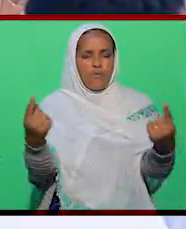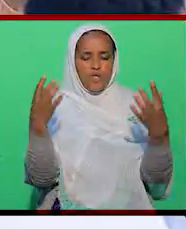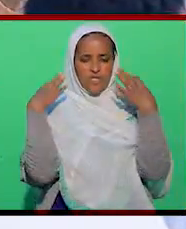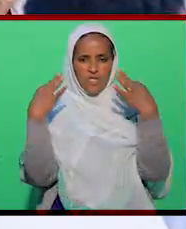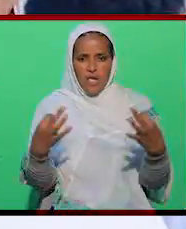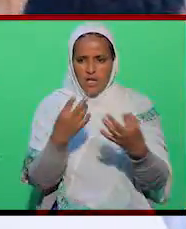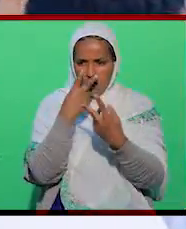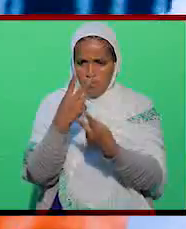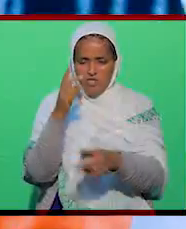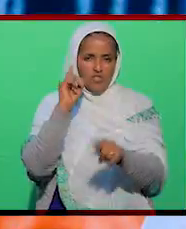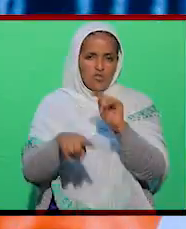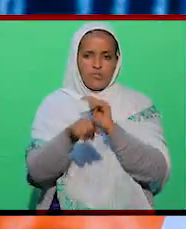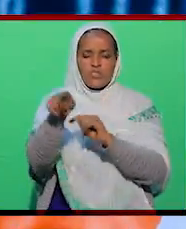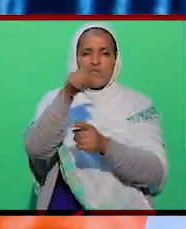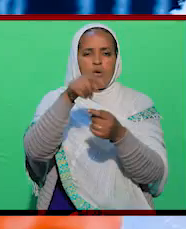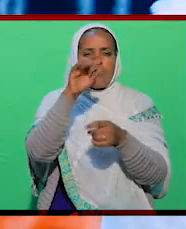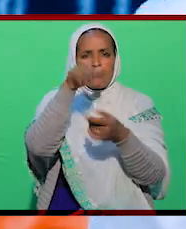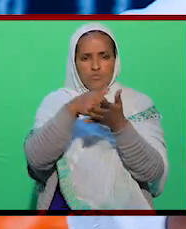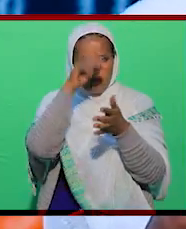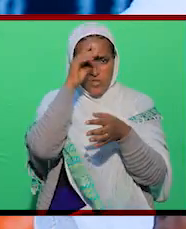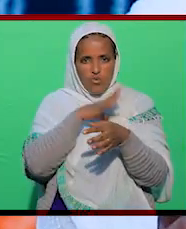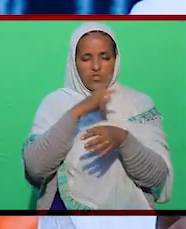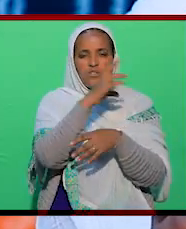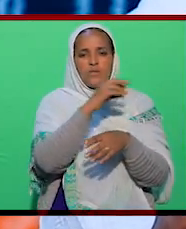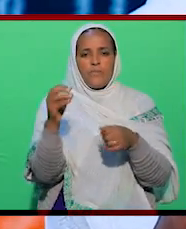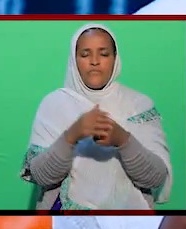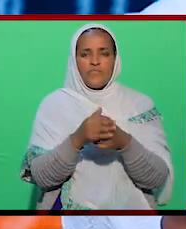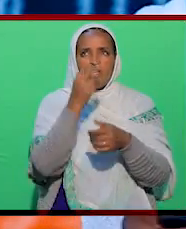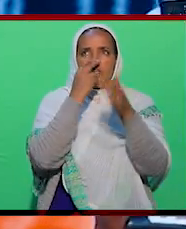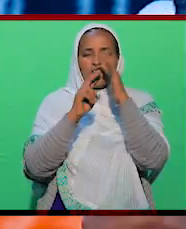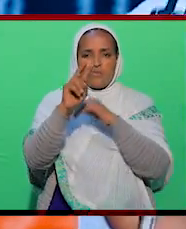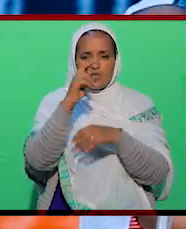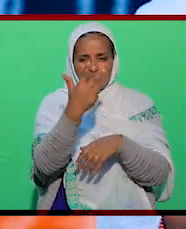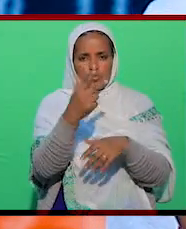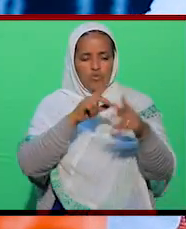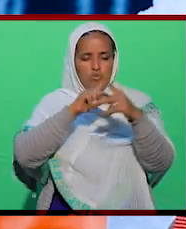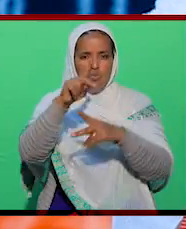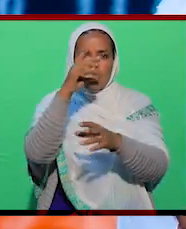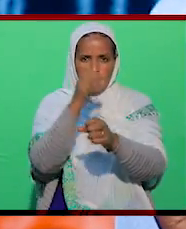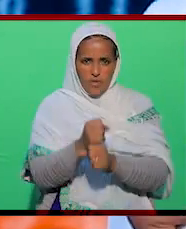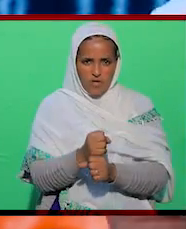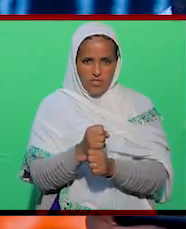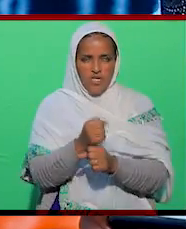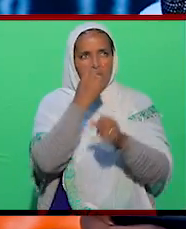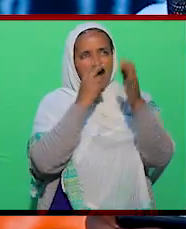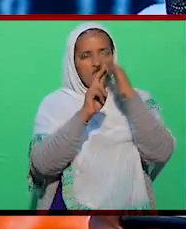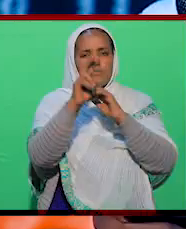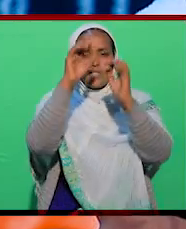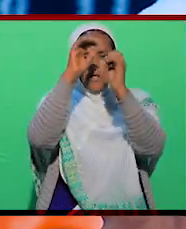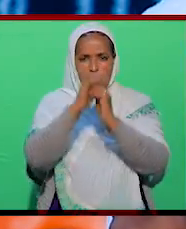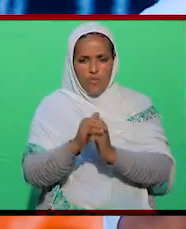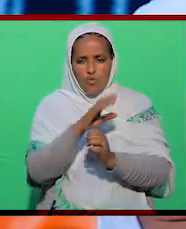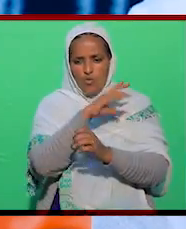ከተማዋን አጥለቅልቋታል። እንደውም ጤነኛ ማየት ጠፍቷል ይላሉ በወቅቱ እዚያ የነበሩ ሰዎች። እና የትንቢት ሶስት መርሃ ግብር ነው ያዘው